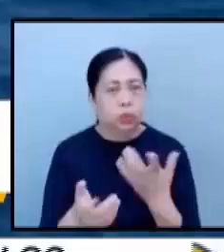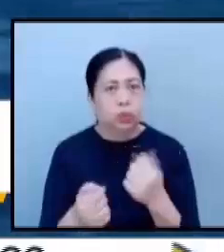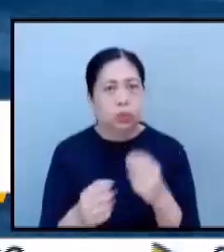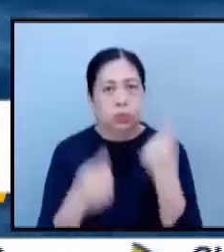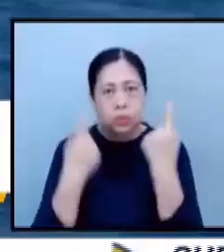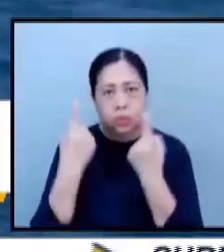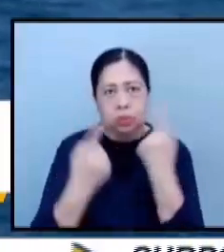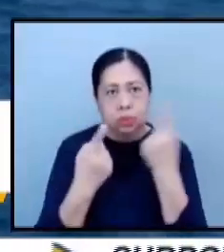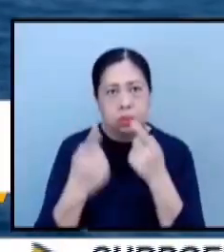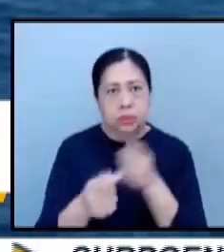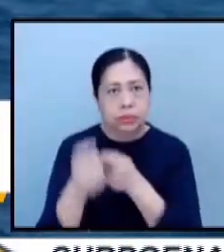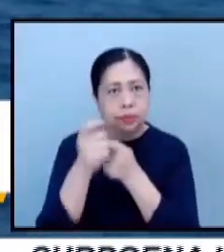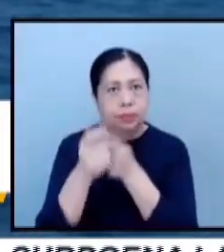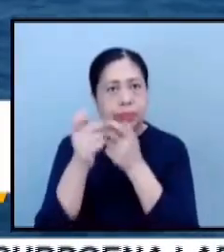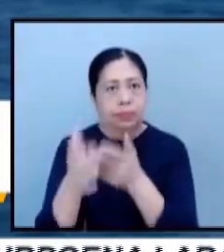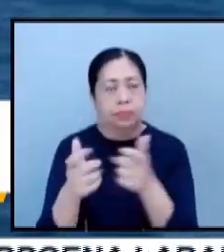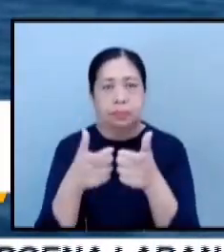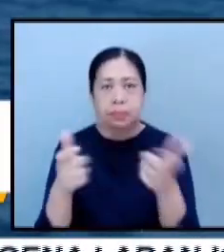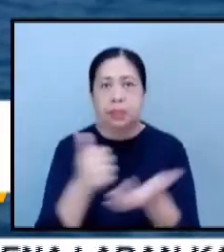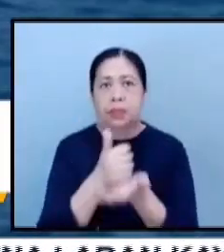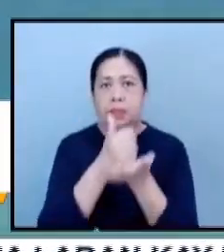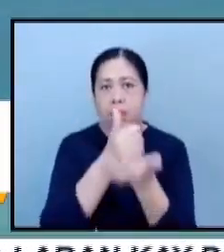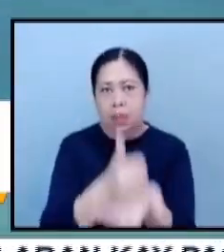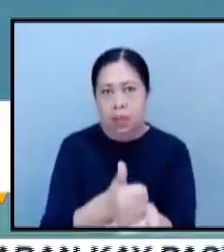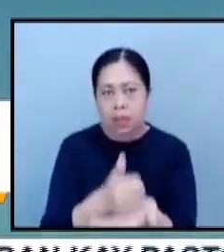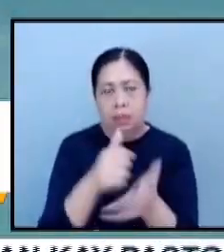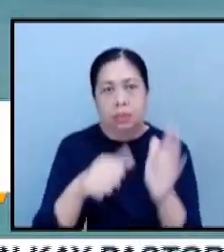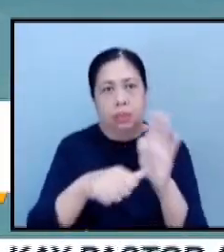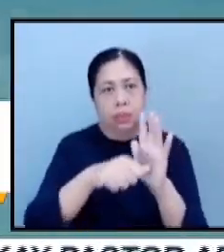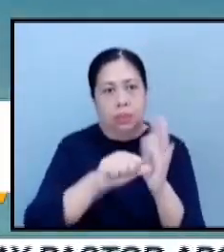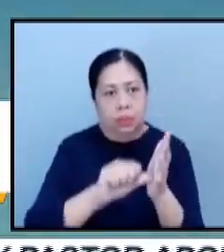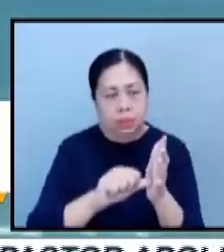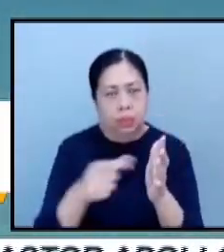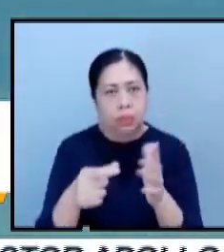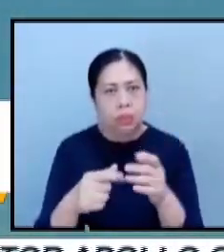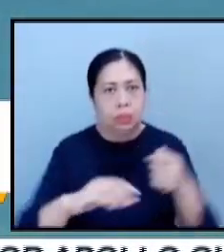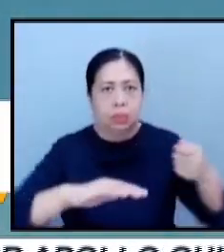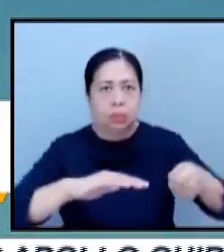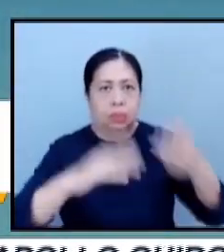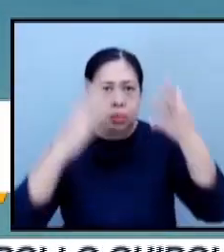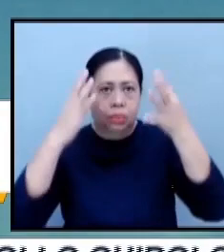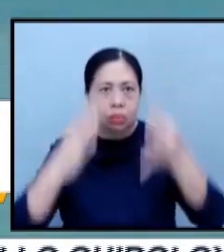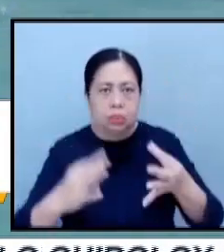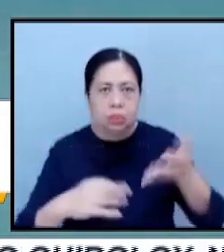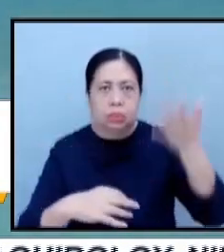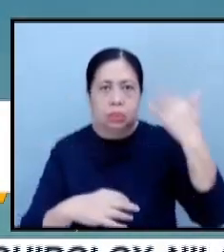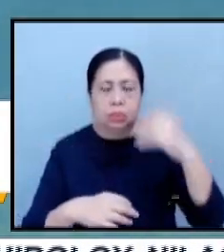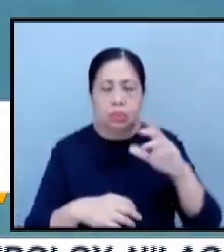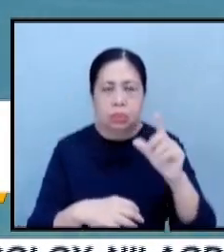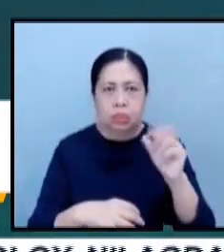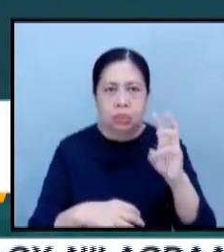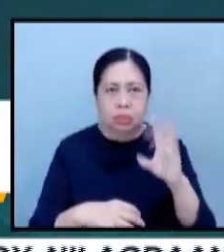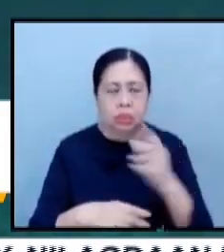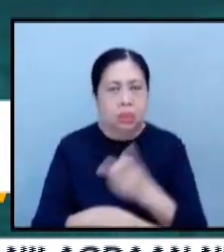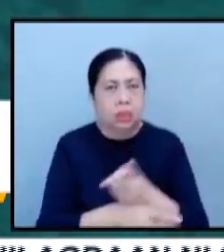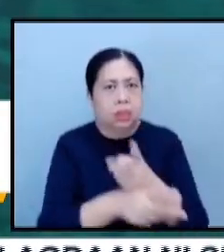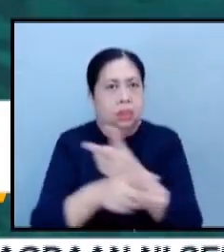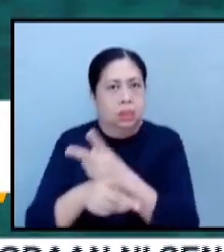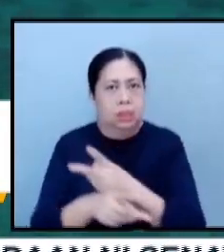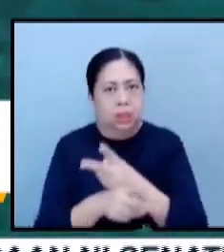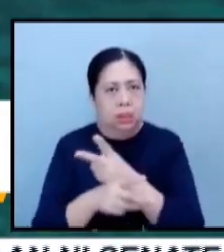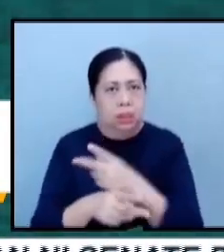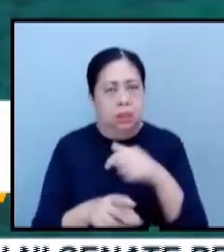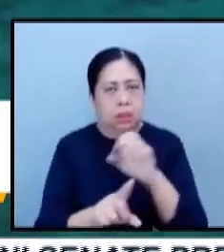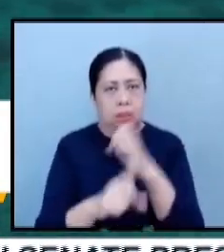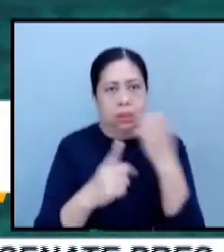isda, malaking tulong ito para igiit ang arbitral ruling at mapangalagaan ang ating kalikasan. Iniulat din ni